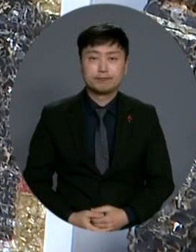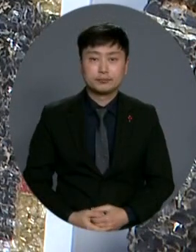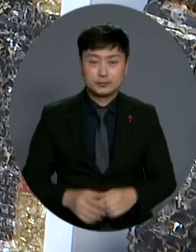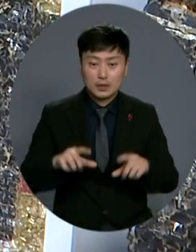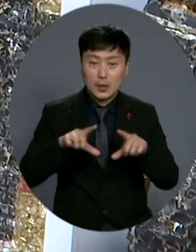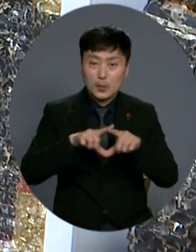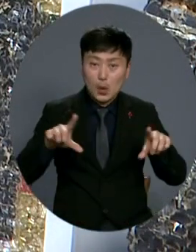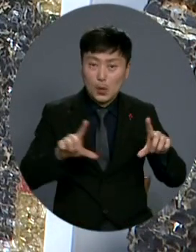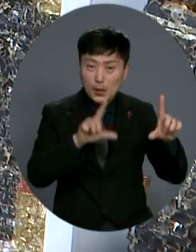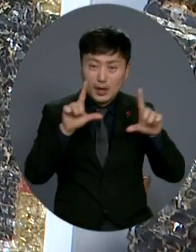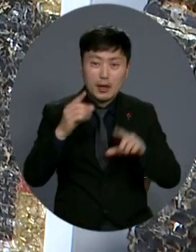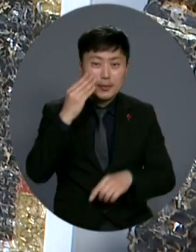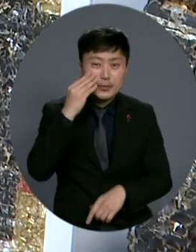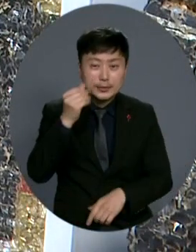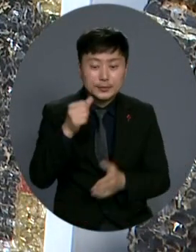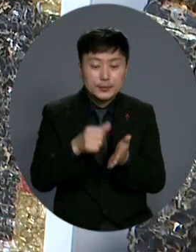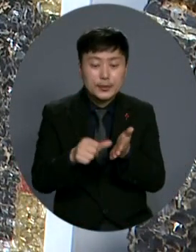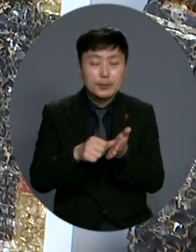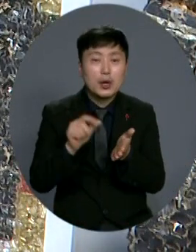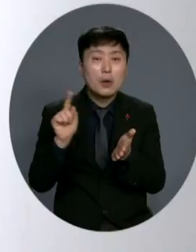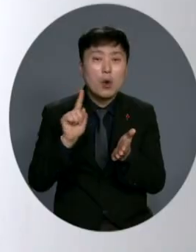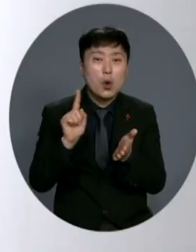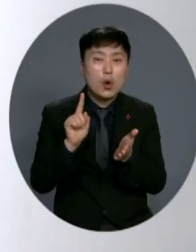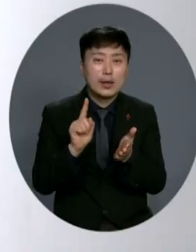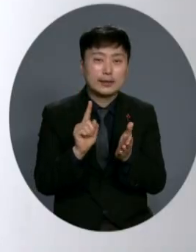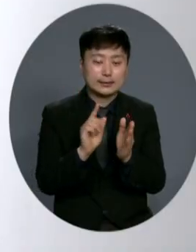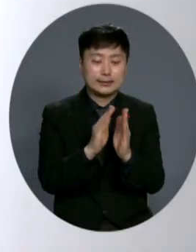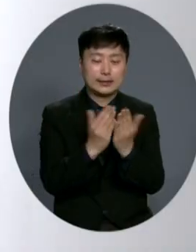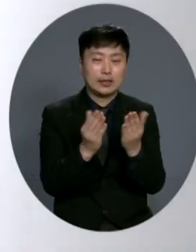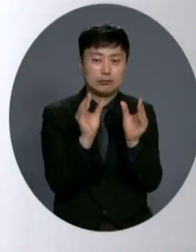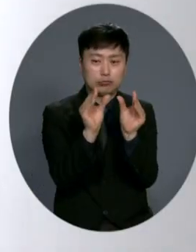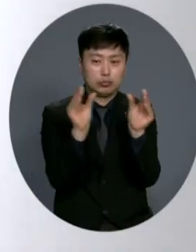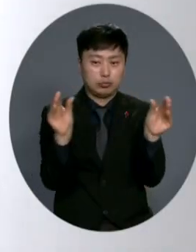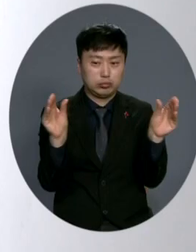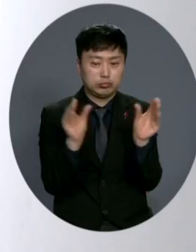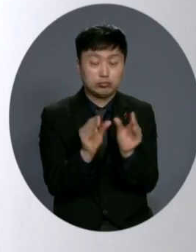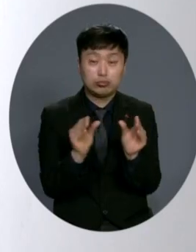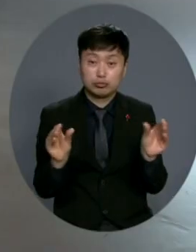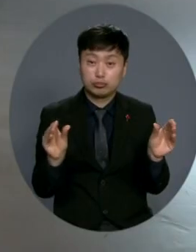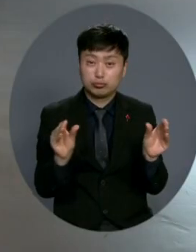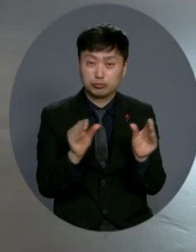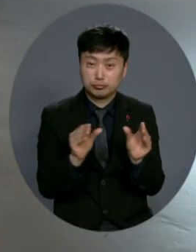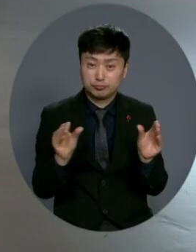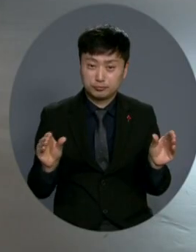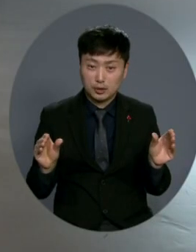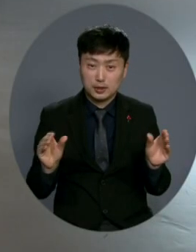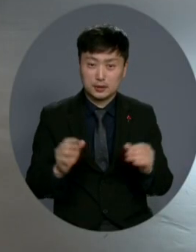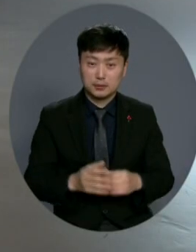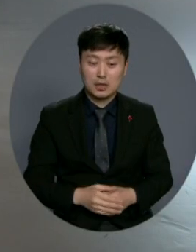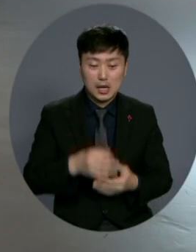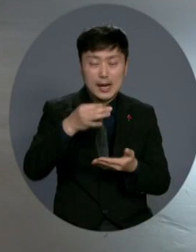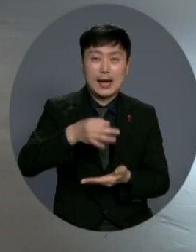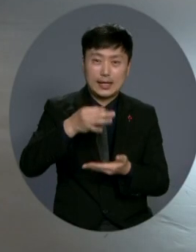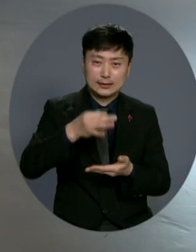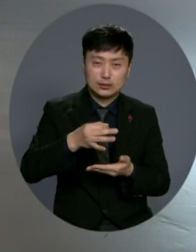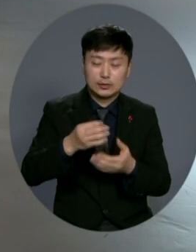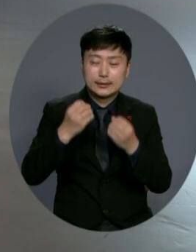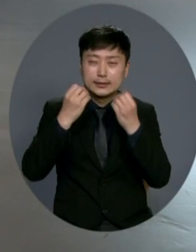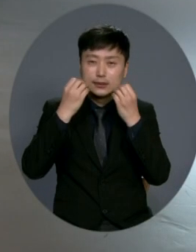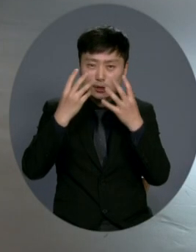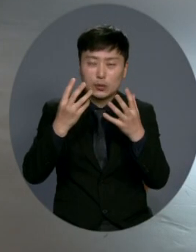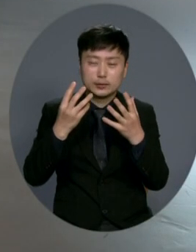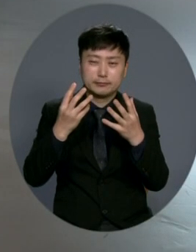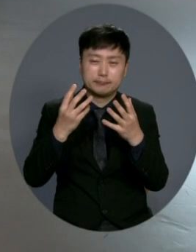일상에서 발견되는 익숙한 사물인 책을 오브제로 해체하고 재구성하는 과정을 통해 변하지 않음의 가치와 새로운